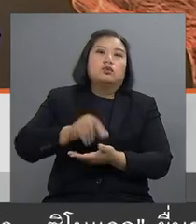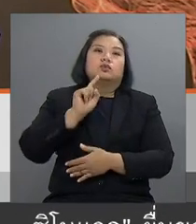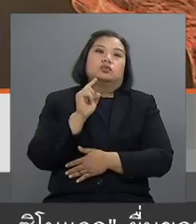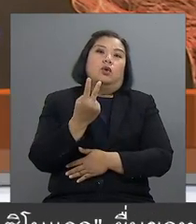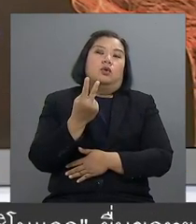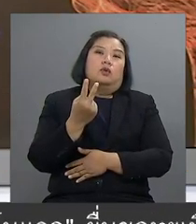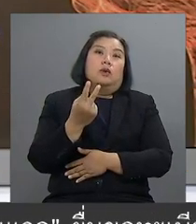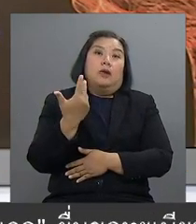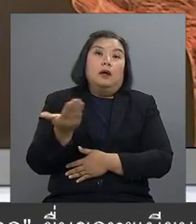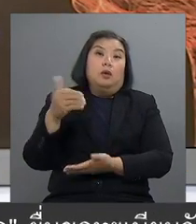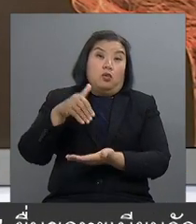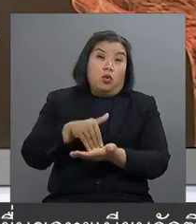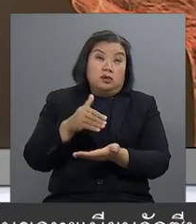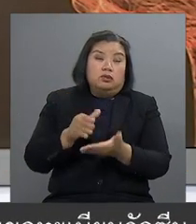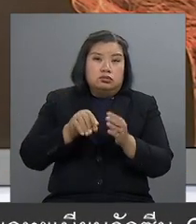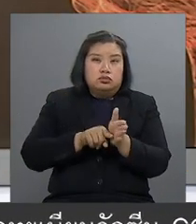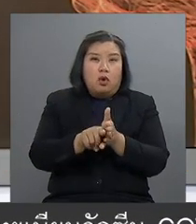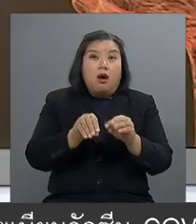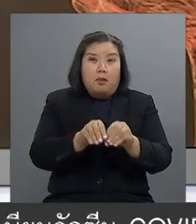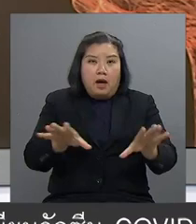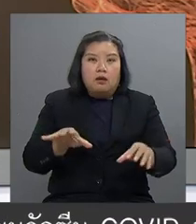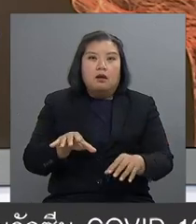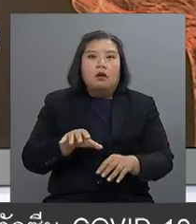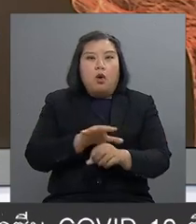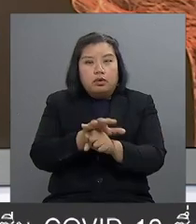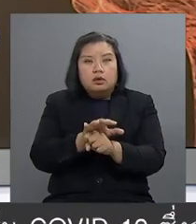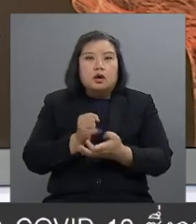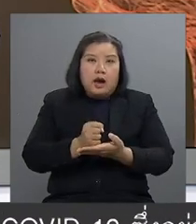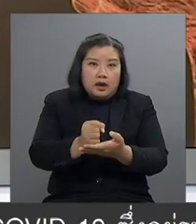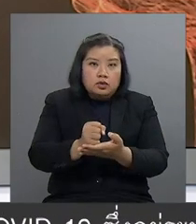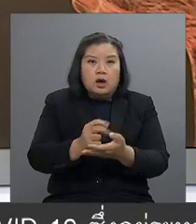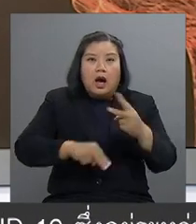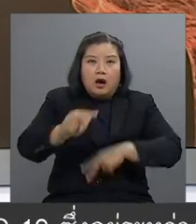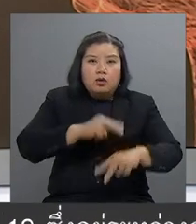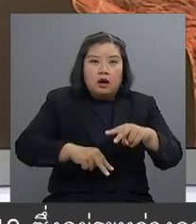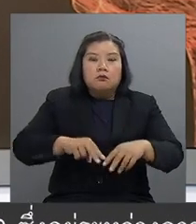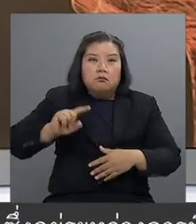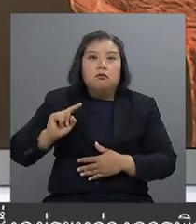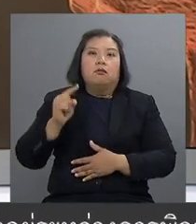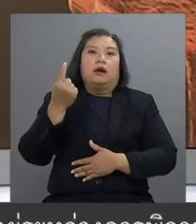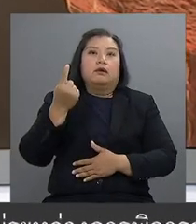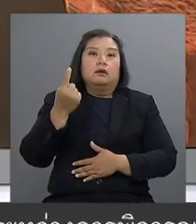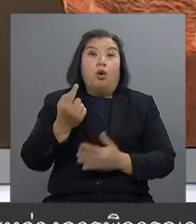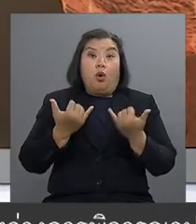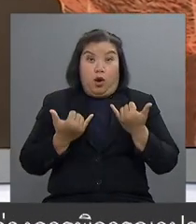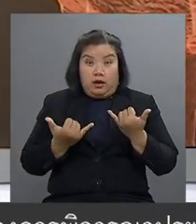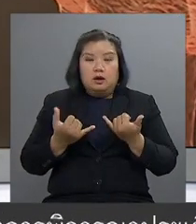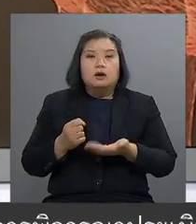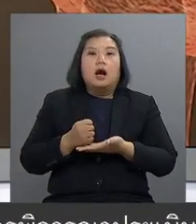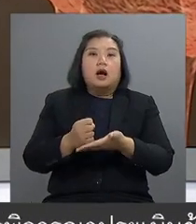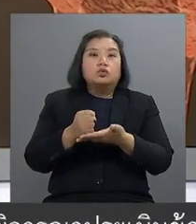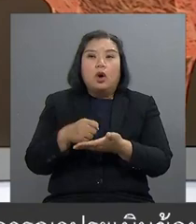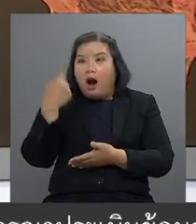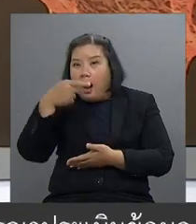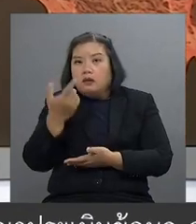มาระบาดมากขึ้นการเยียวยามาตรการบรรเทาของกระทบถูกนัดขึ้นมาใช้อีกครั้งหนึ่งโดยเฉพาะมาตรการช่วยเหลือหนี้รายย่อยและก็